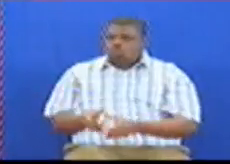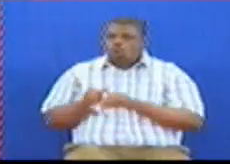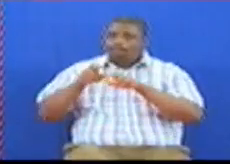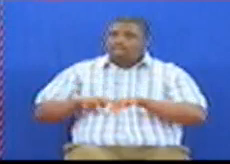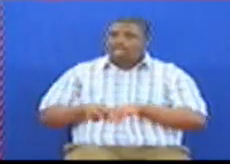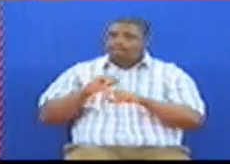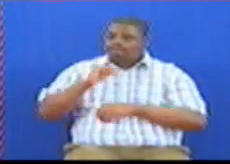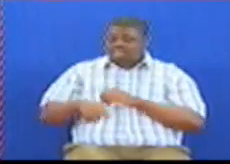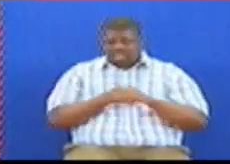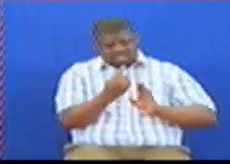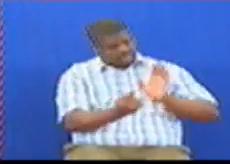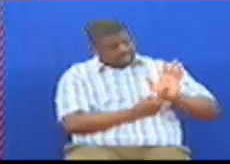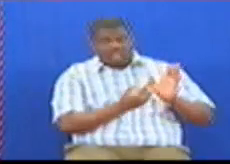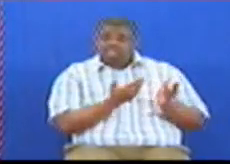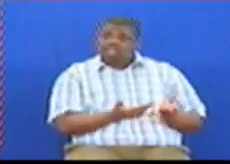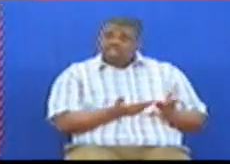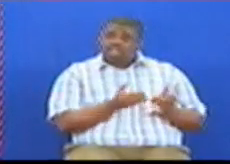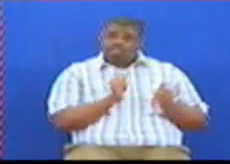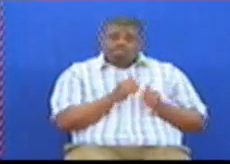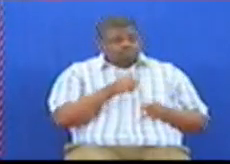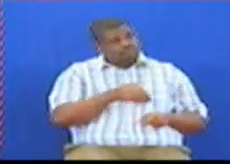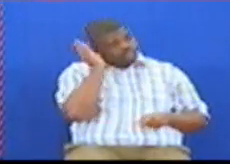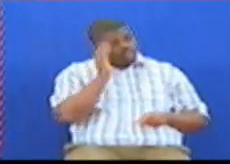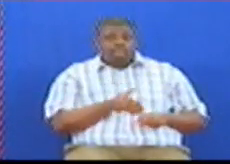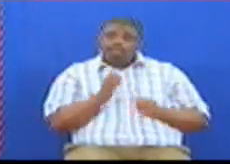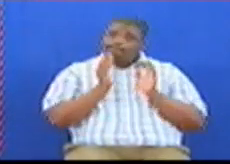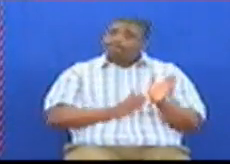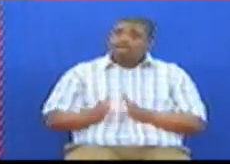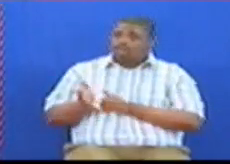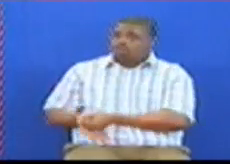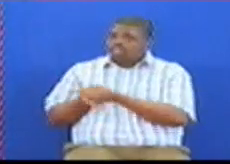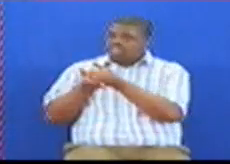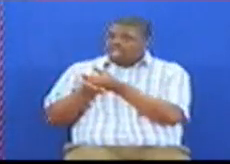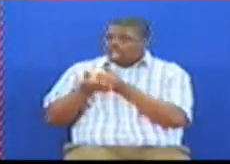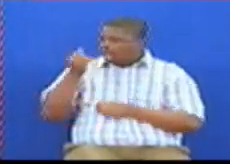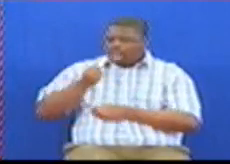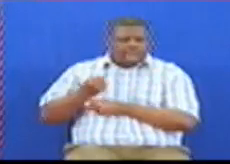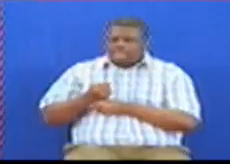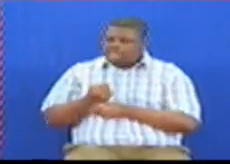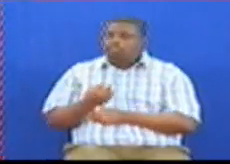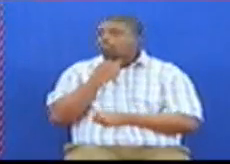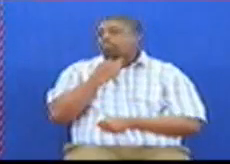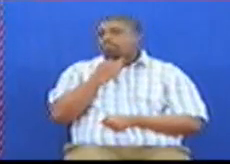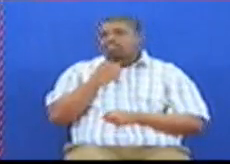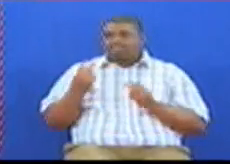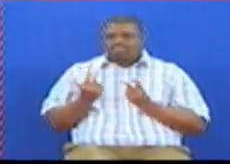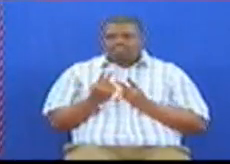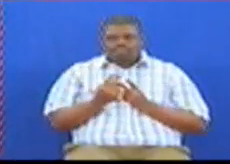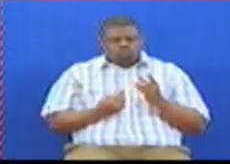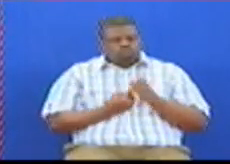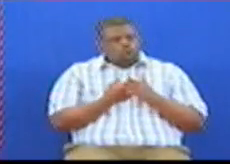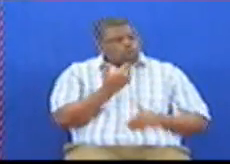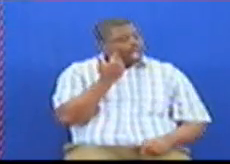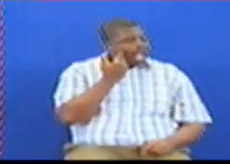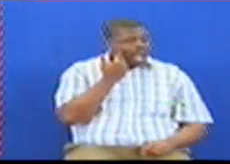sita sasa. Tunaona kwamba hata yale mambo ya serikali wanayopanga kusaidia hayawezi kufanyiwa kazi. Lakini pia kuna barabara kutoka Ulaya kwenda Madizini